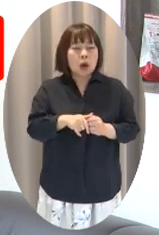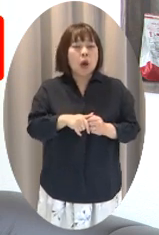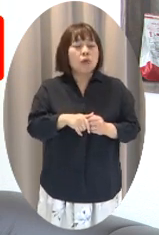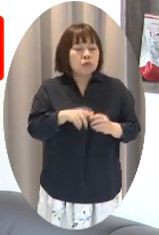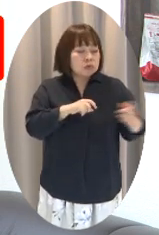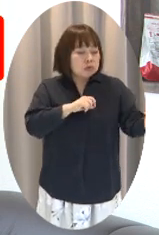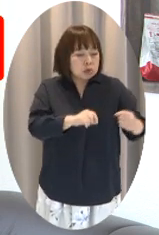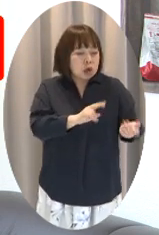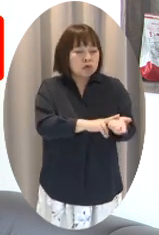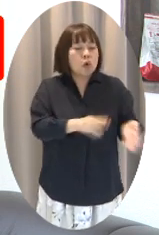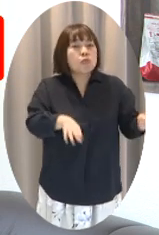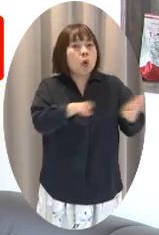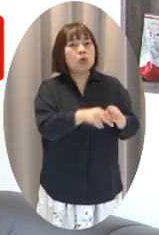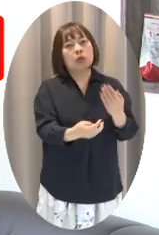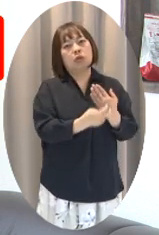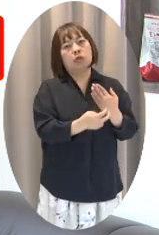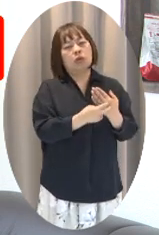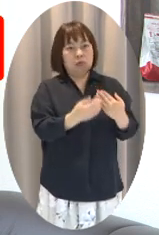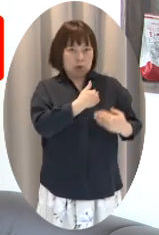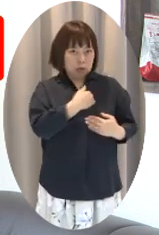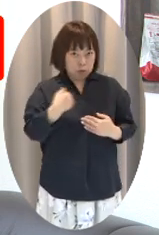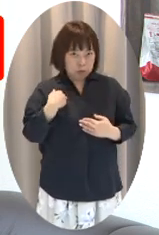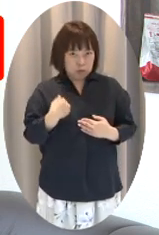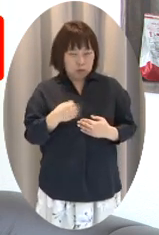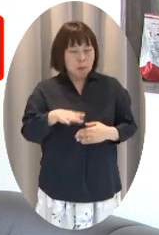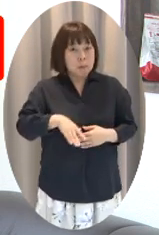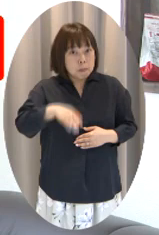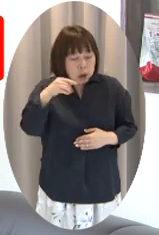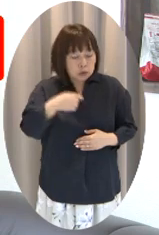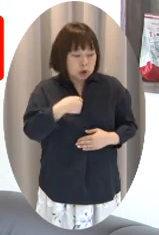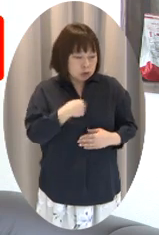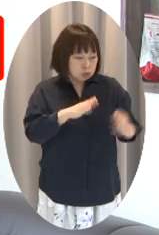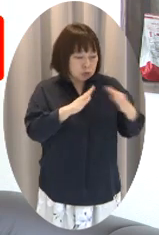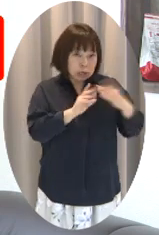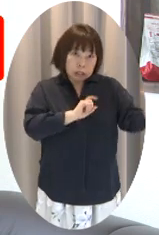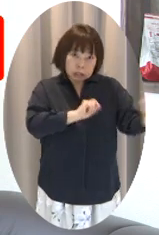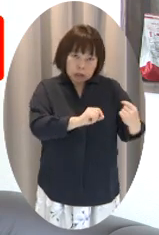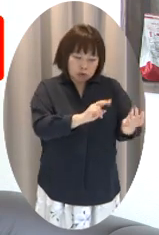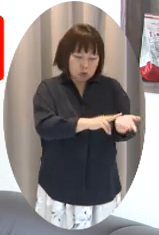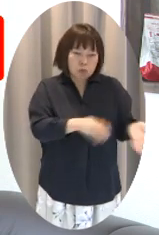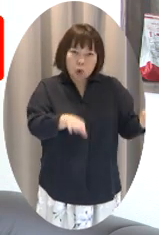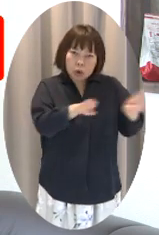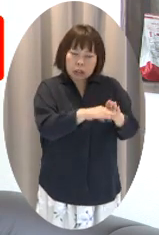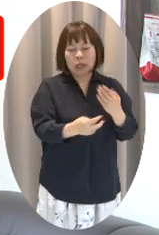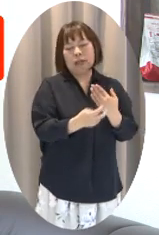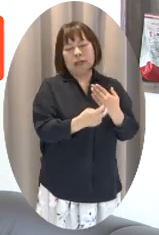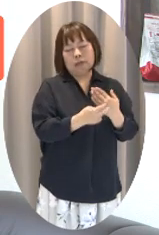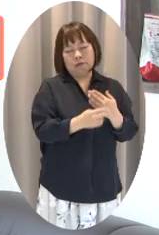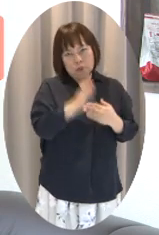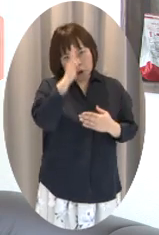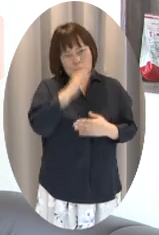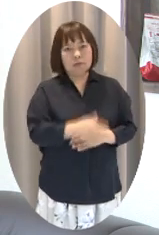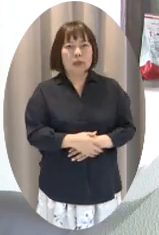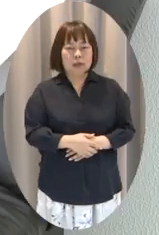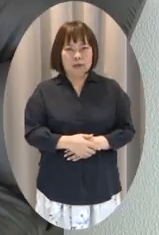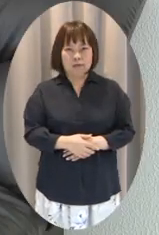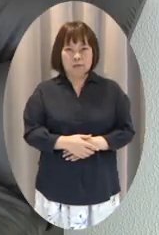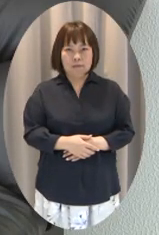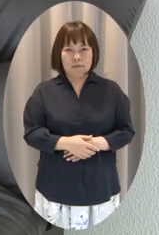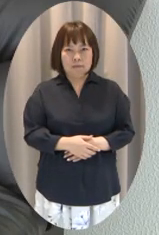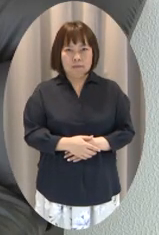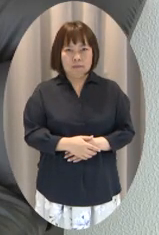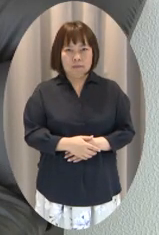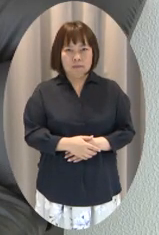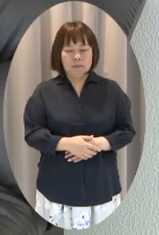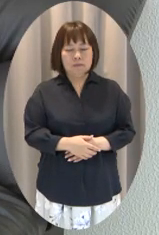開業医で診察可能です。まずは近くの開業医で診察してもらいましょう。